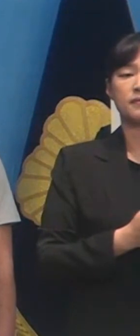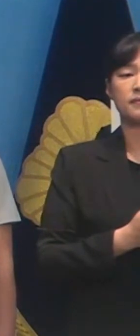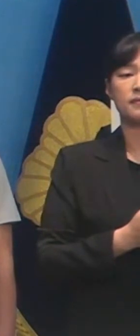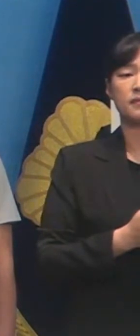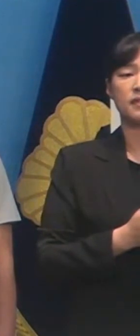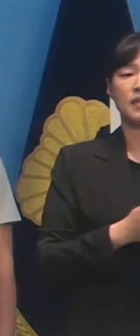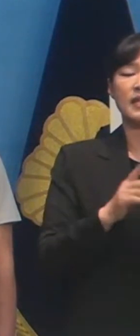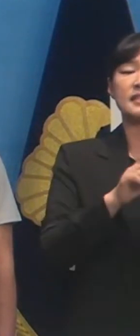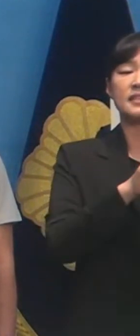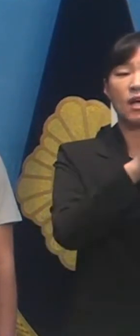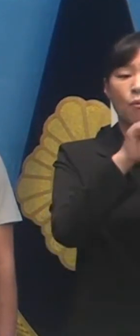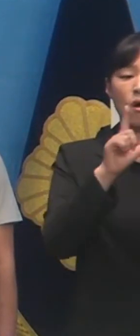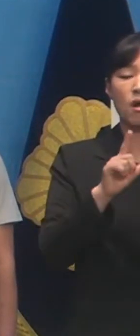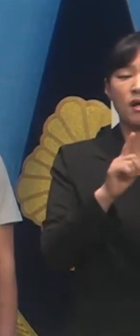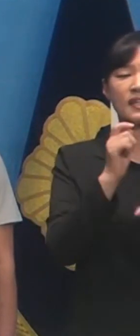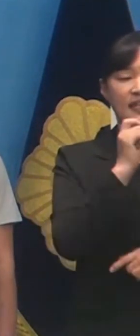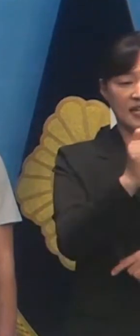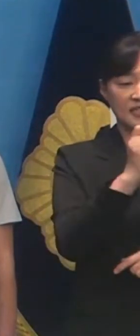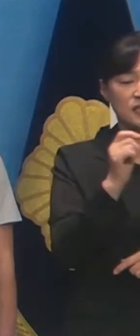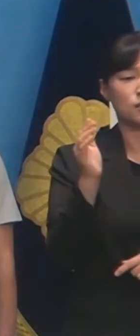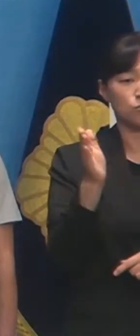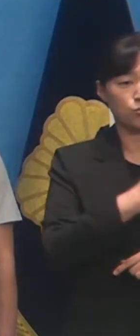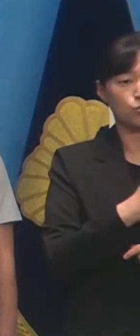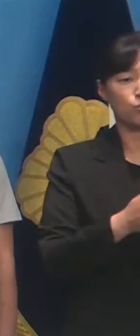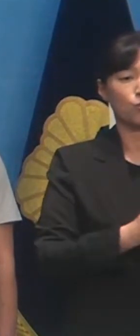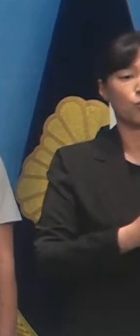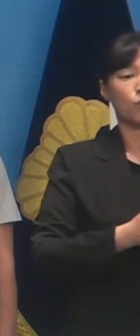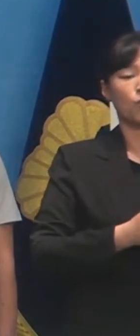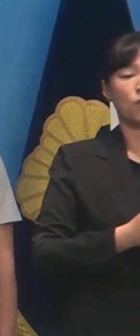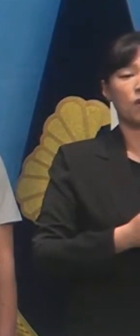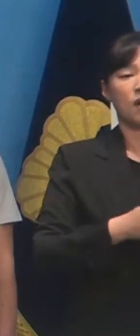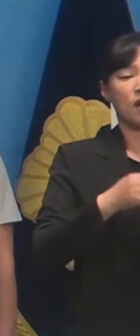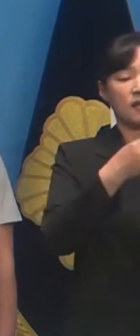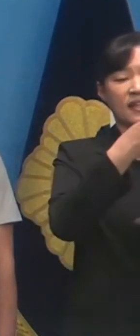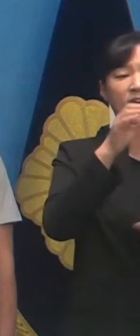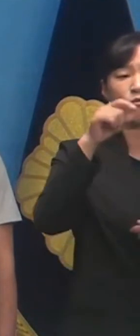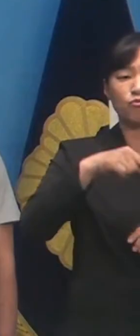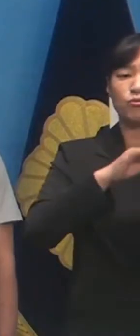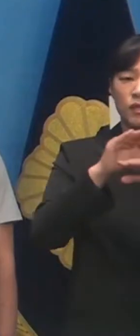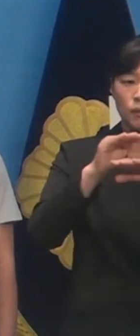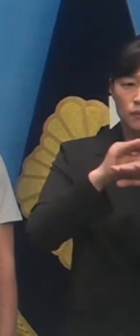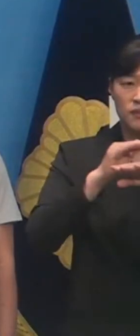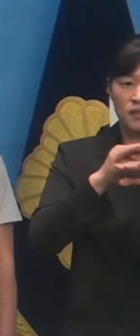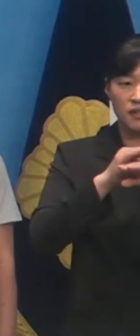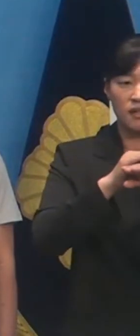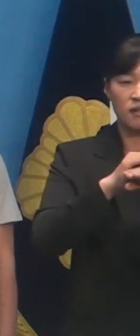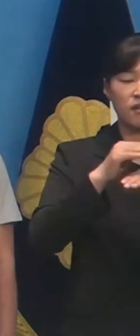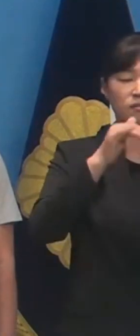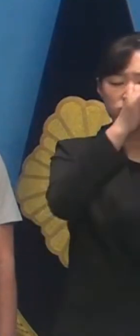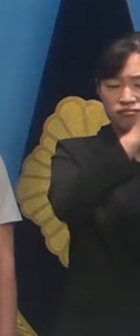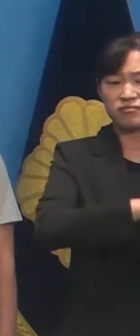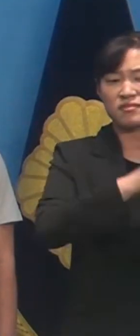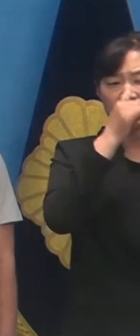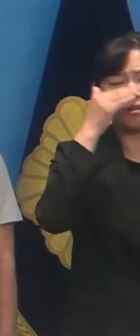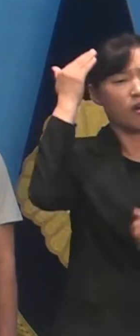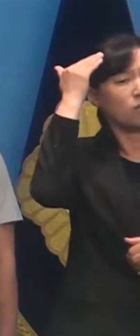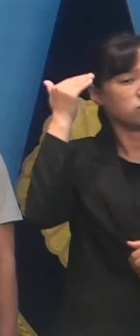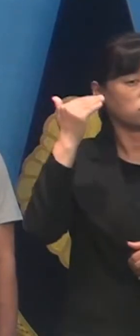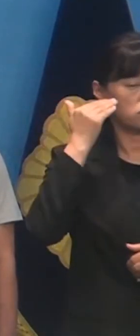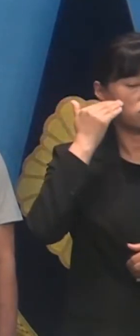새나라 택시부터 세안자동차, 신진자동차, 대우자동차 이렇게 됐습니다. 우리